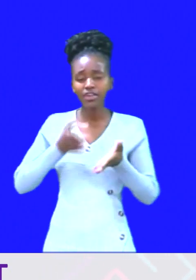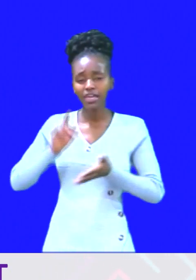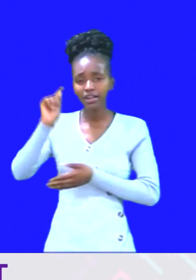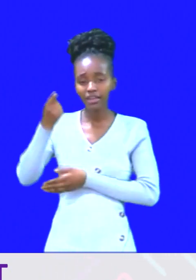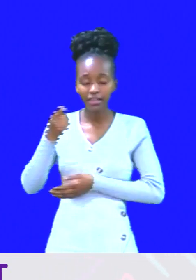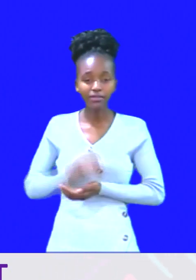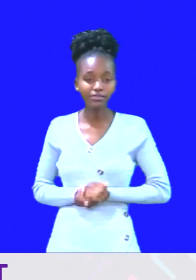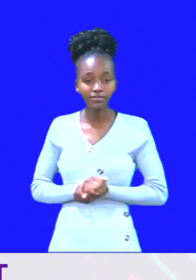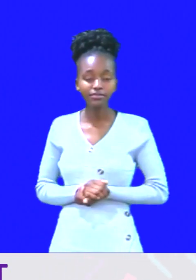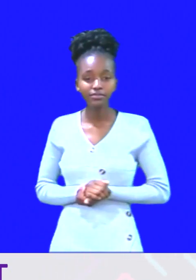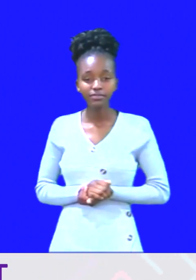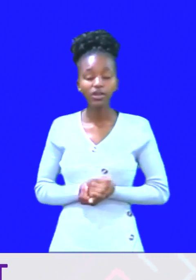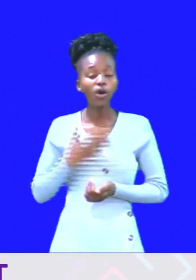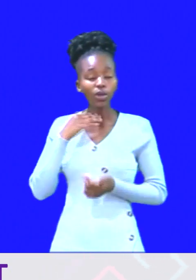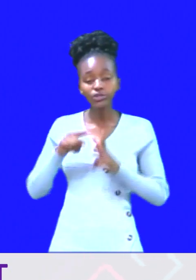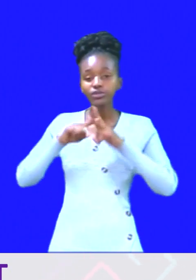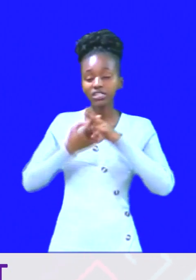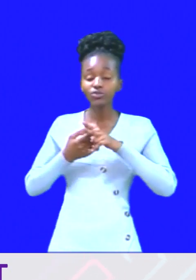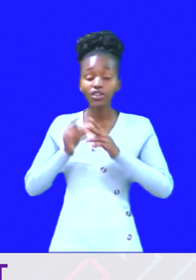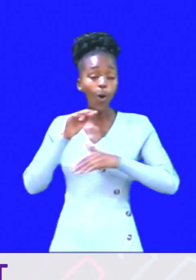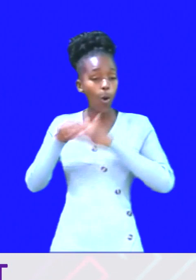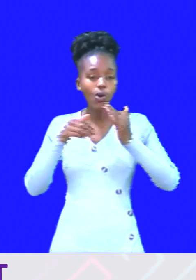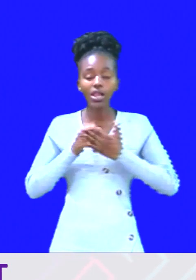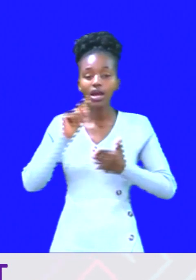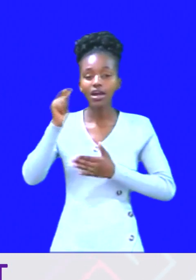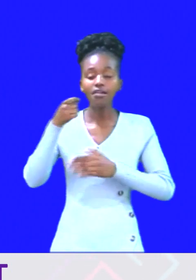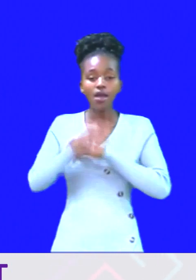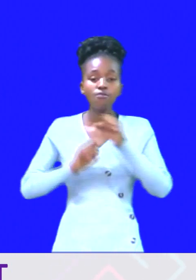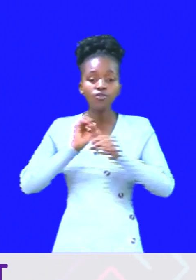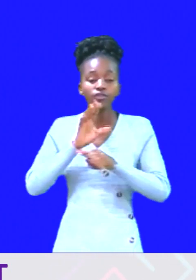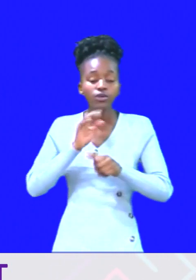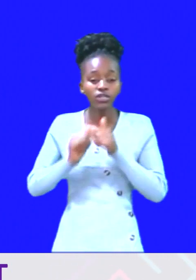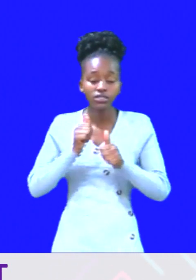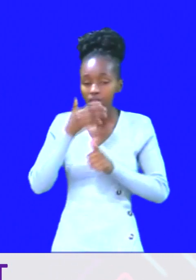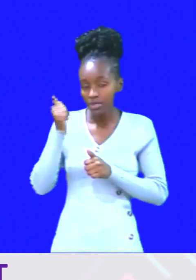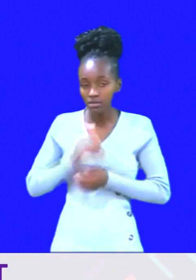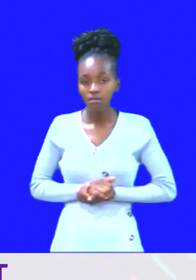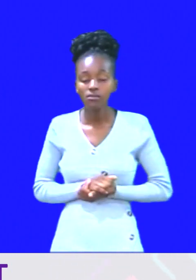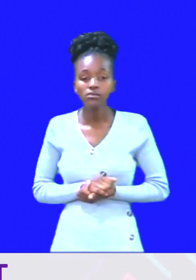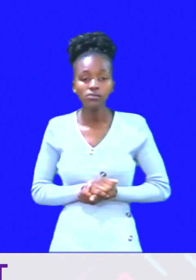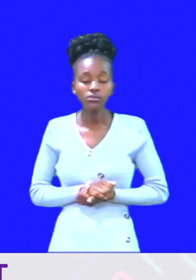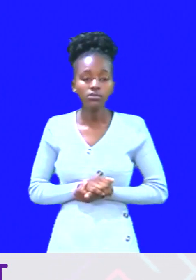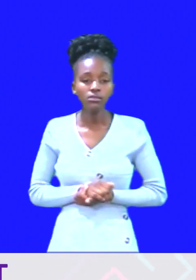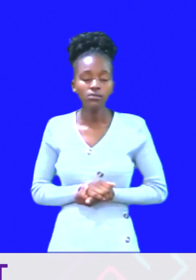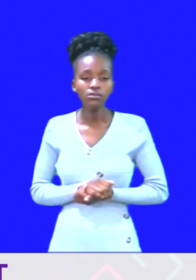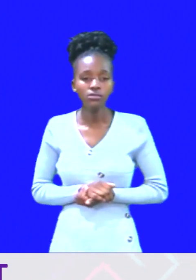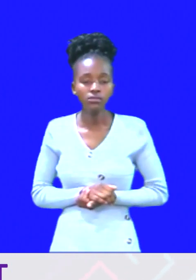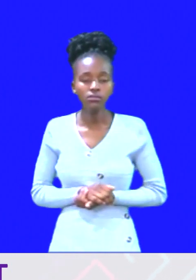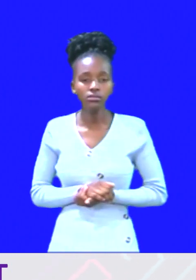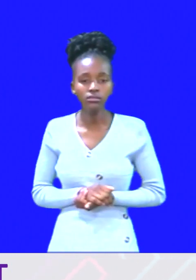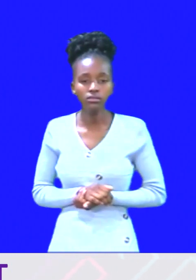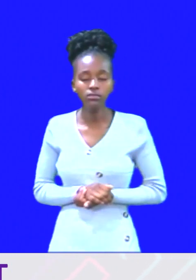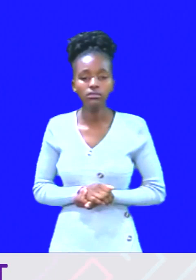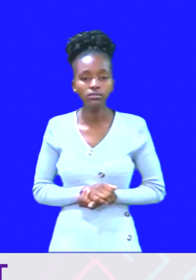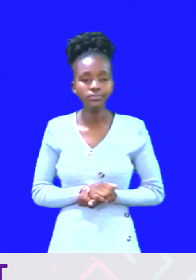movie. Kuna okay, tuanze tusiseme action movie, tuseme tu movie za Kenya. Unaweza taka kuact kama nani? Mwenye anaitoa vizuri.